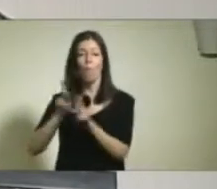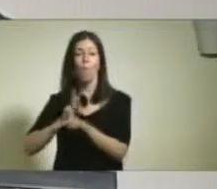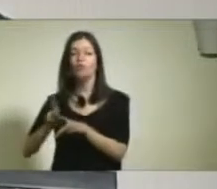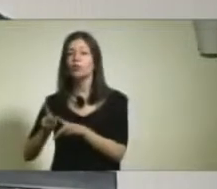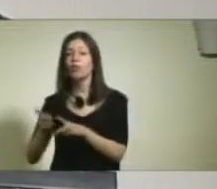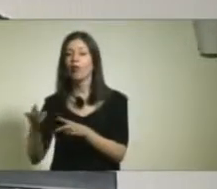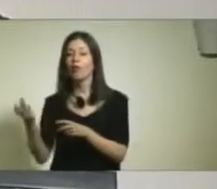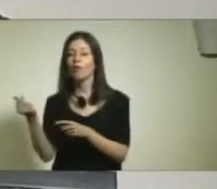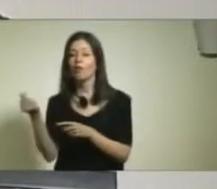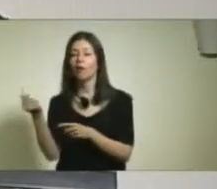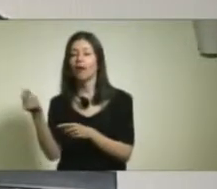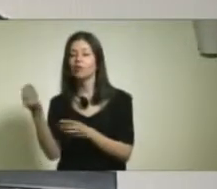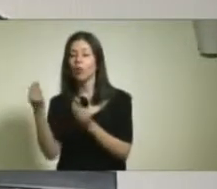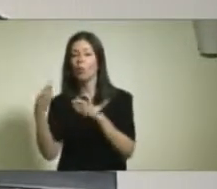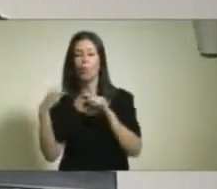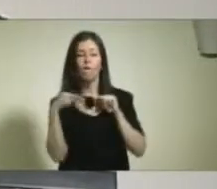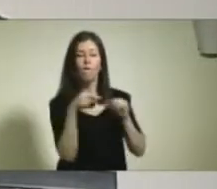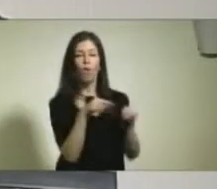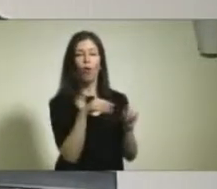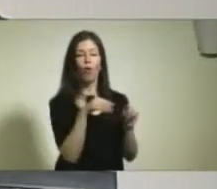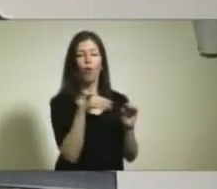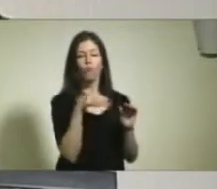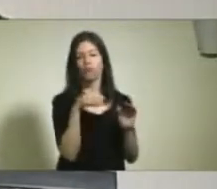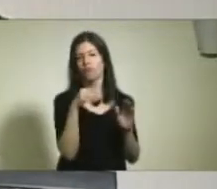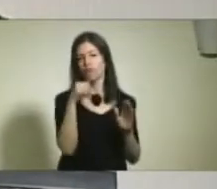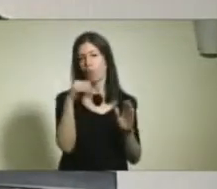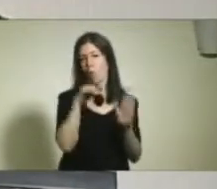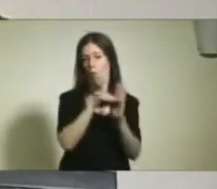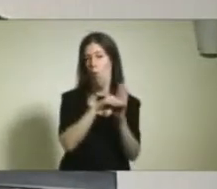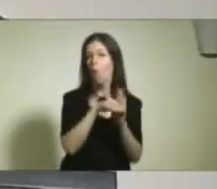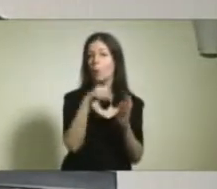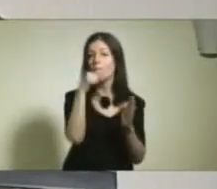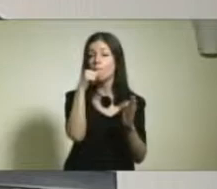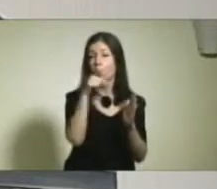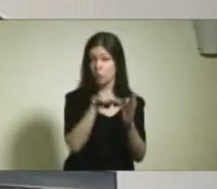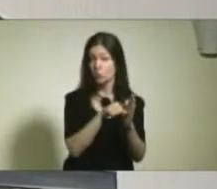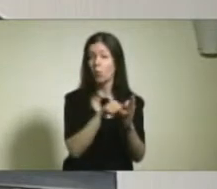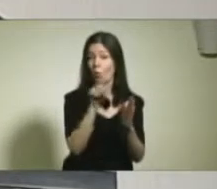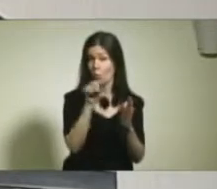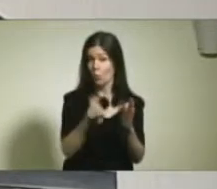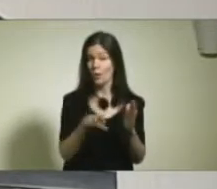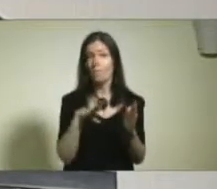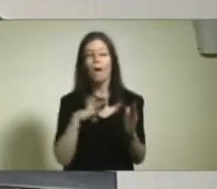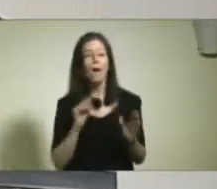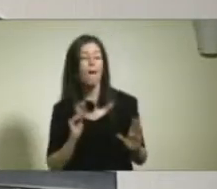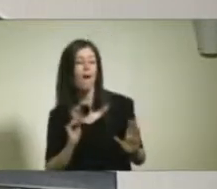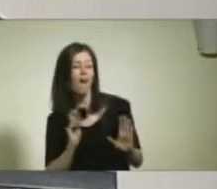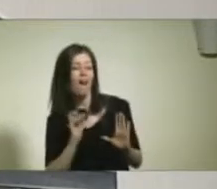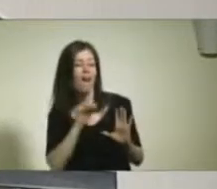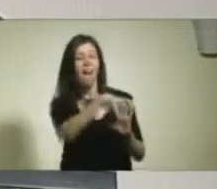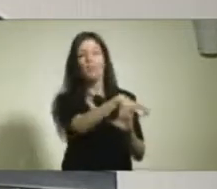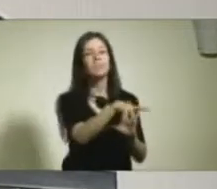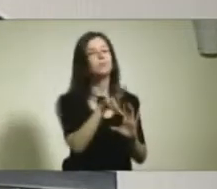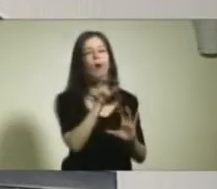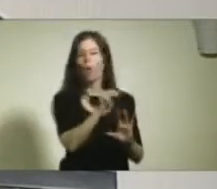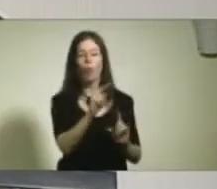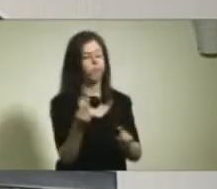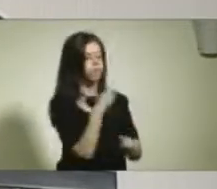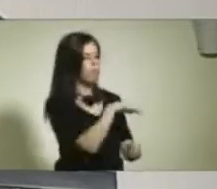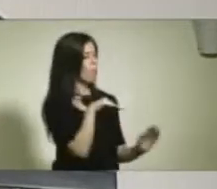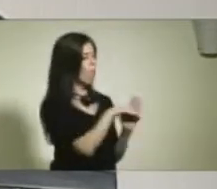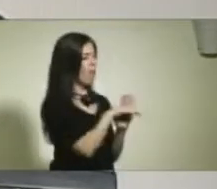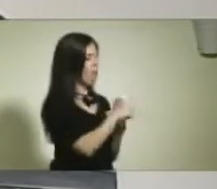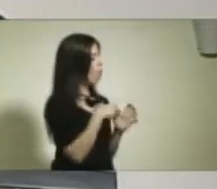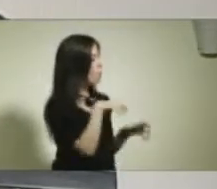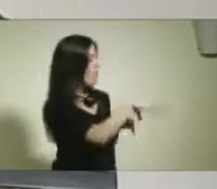flux sur des comptes postaux, mais ne placent pas d'argent à la Banque Postale. Ils repartent tout de suite sur les banques pour faire des